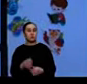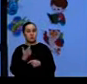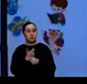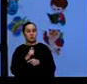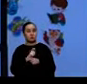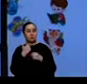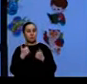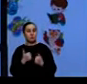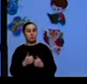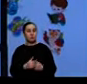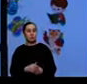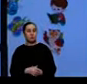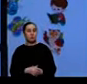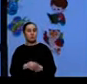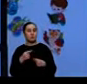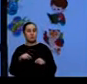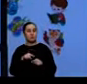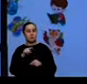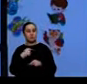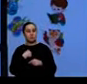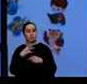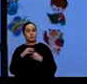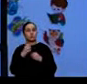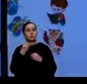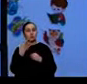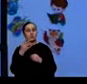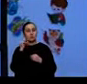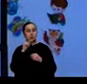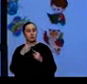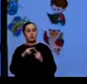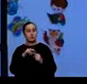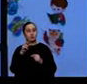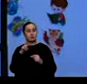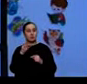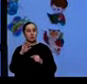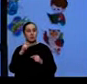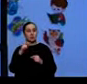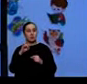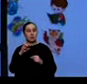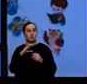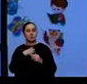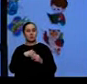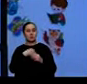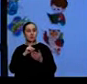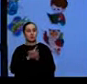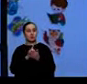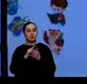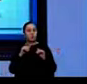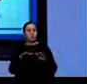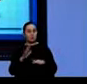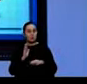Жүде яхшы. Ане енді біз мана бір нече дарс дүрке, диаграмма асосда масалы